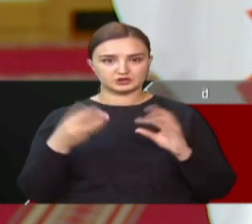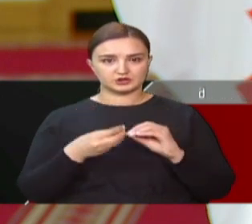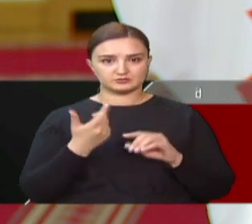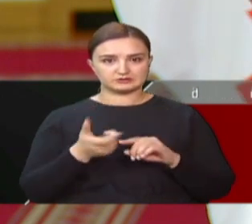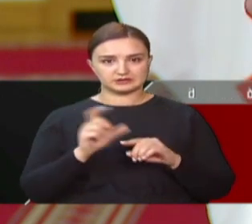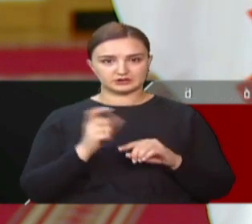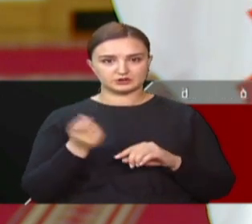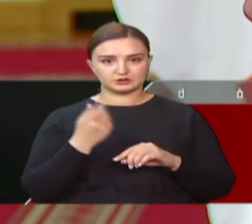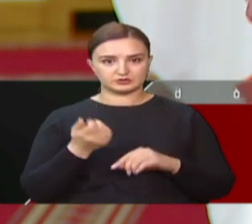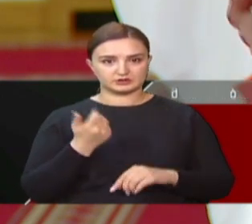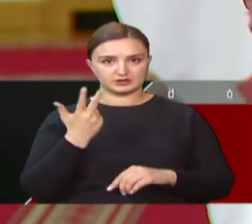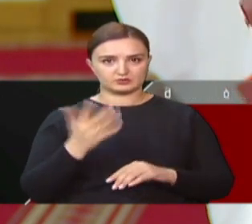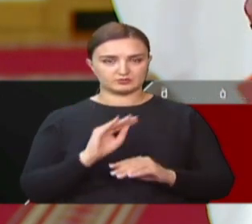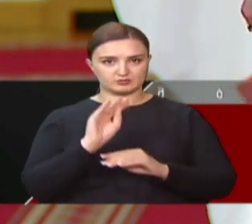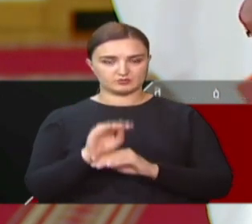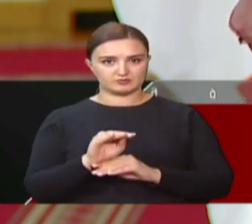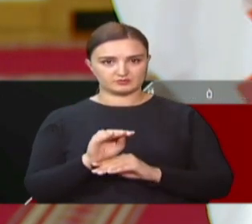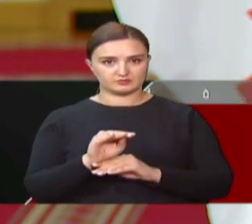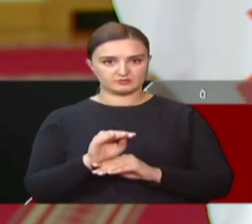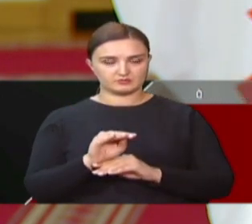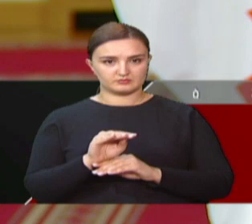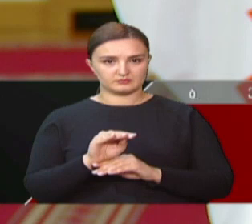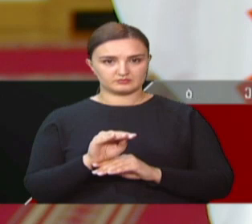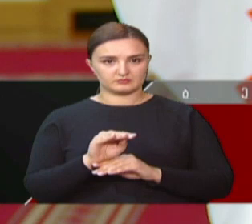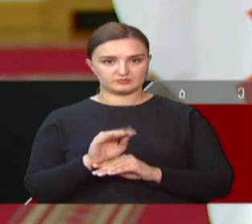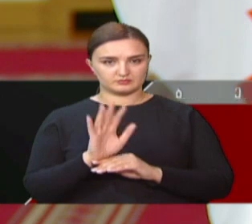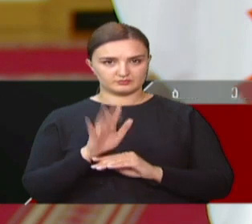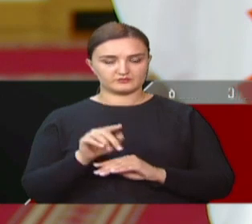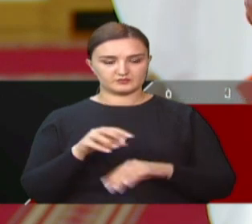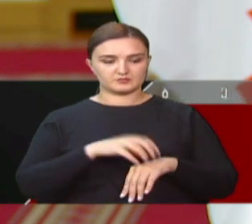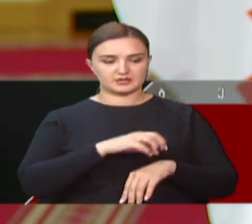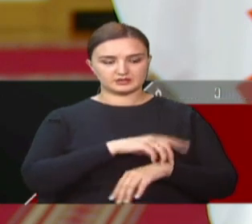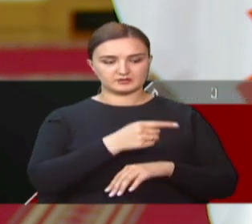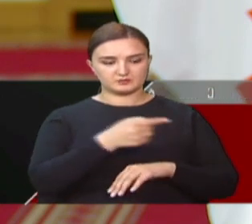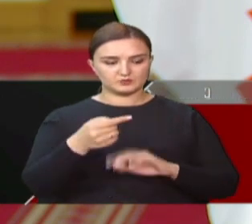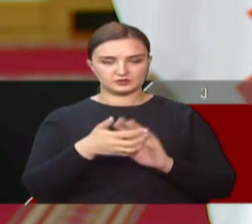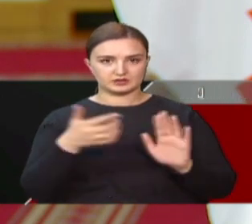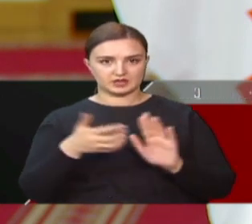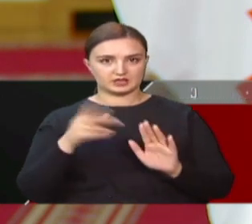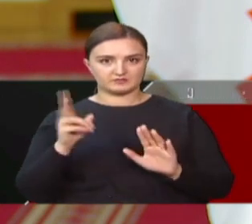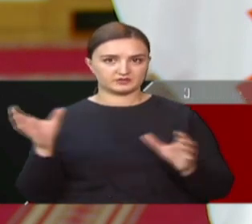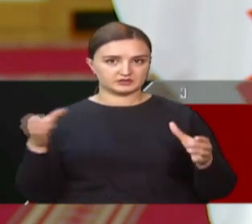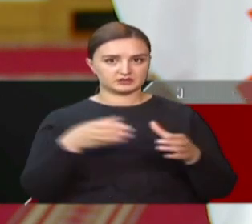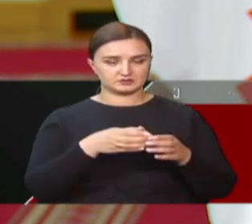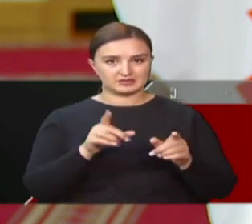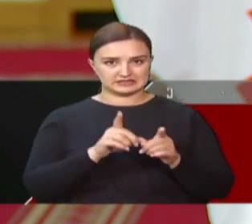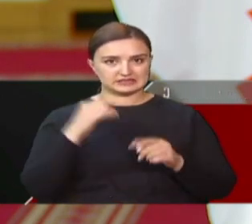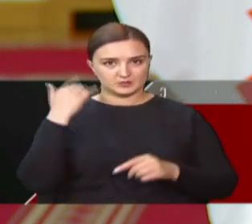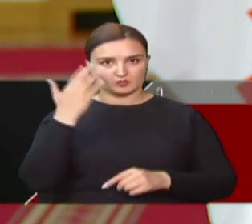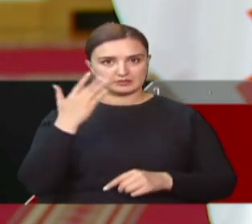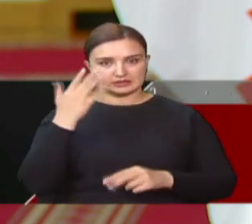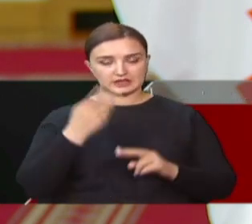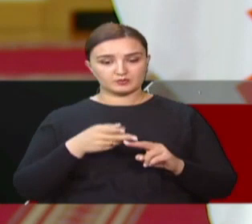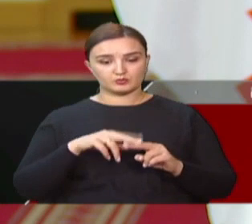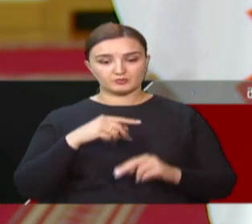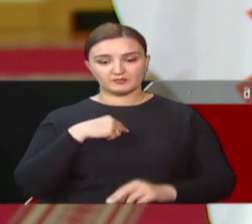ძალიან ცოტა რაოდენობით გაზრდის და სას ესე კი დააკლებს იმ პარტიებს, ვინც შეუერთდნენ, ხო? ესე წარმომიდგენია. ამიტომ